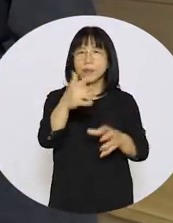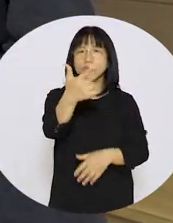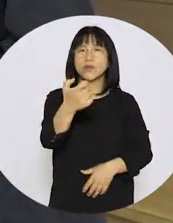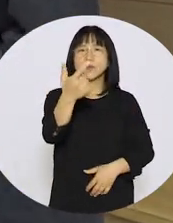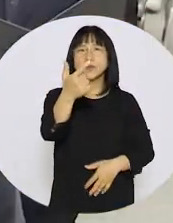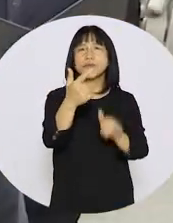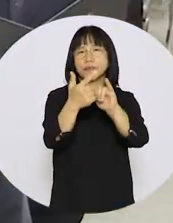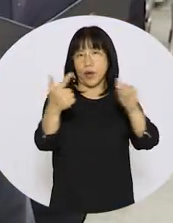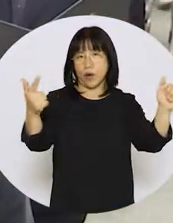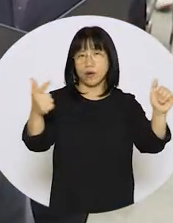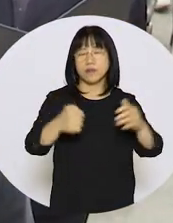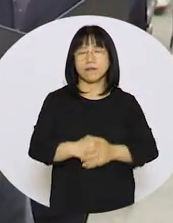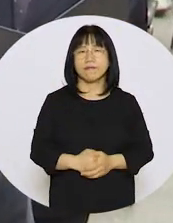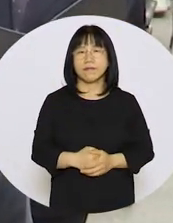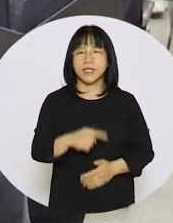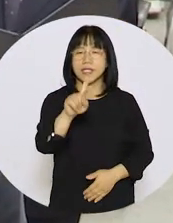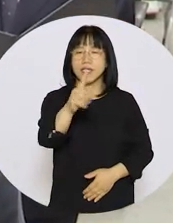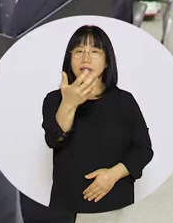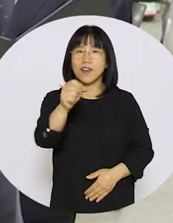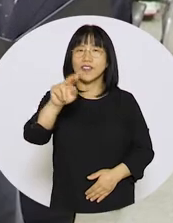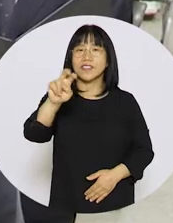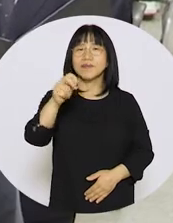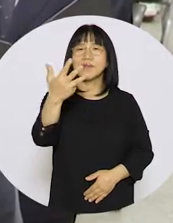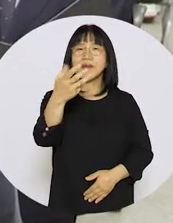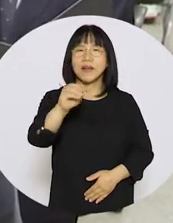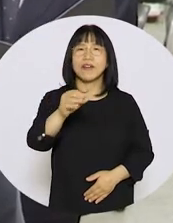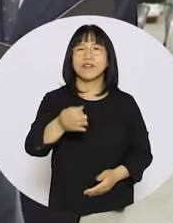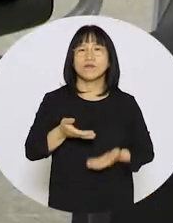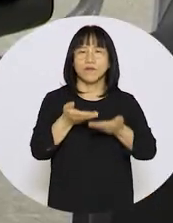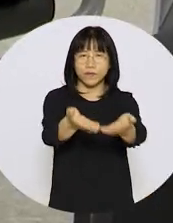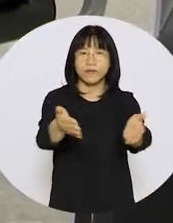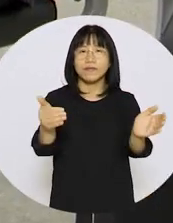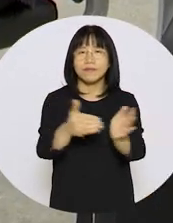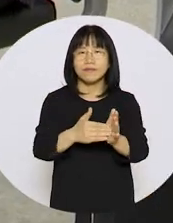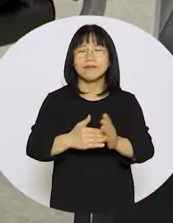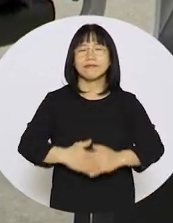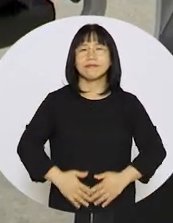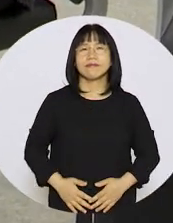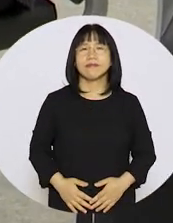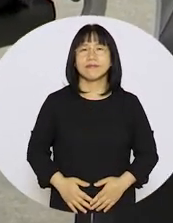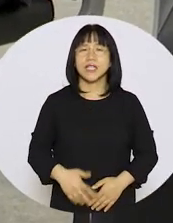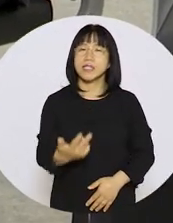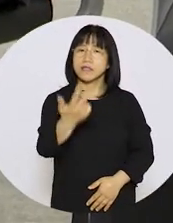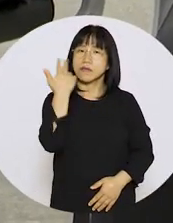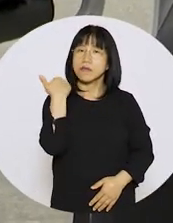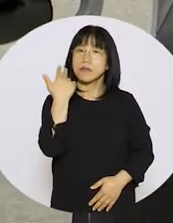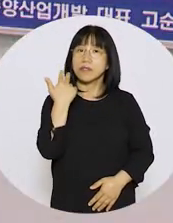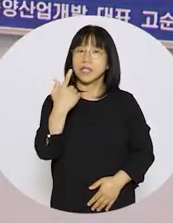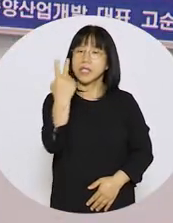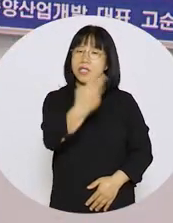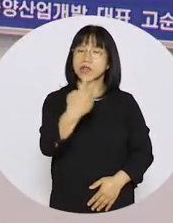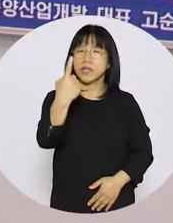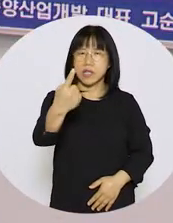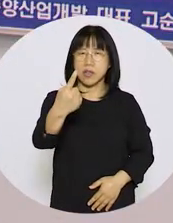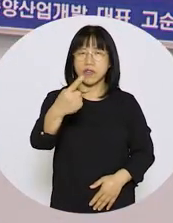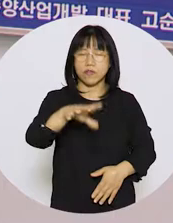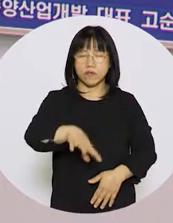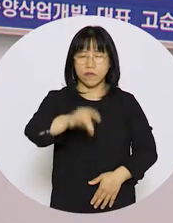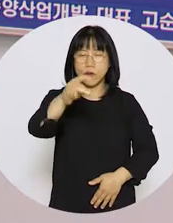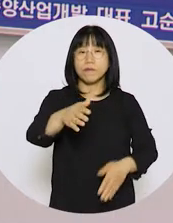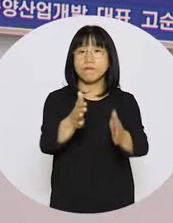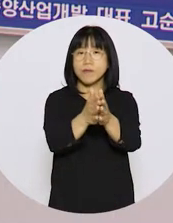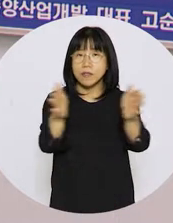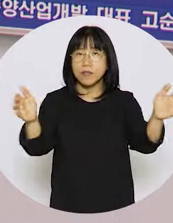등 총 66명에게 1억 28만 원의 장학금을 지원했습니다. 지난 2001년 출범한